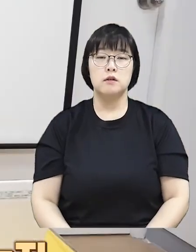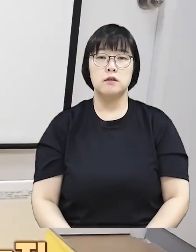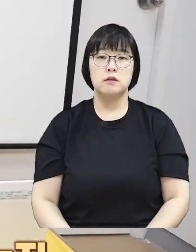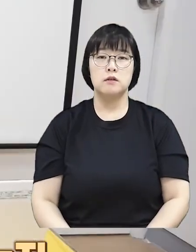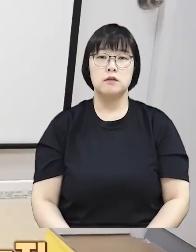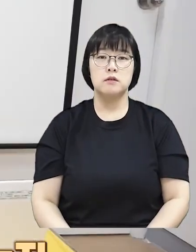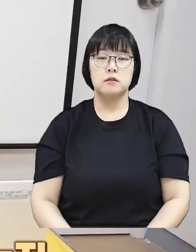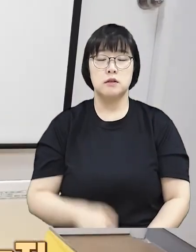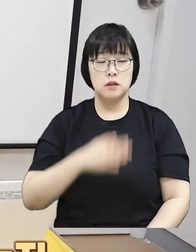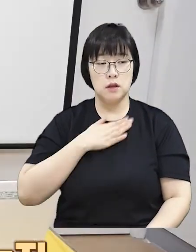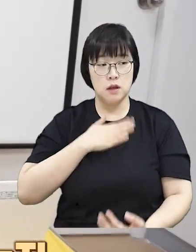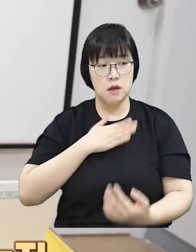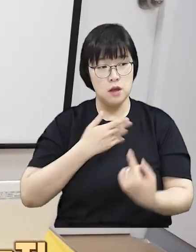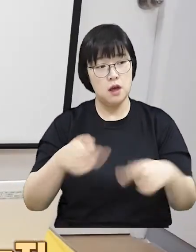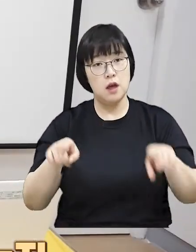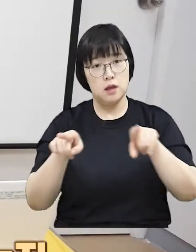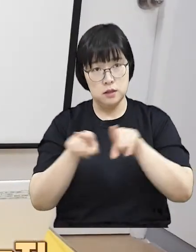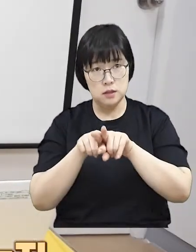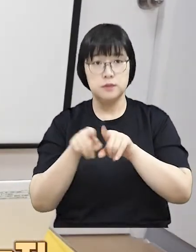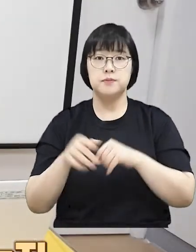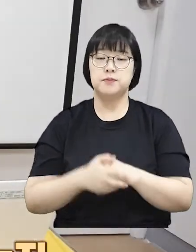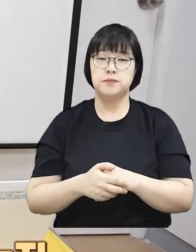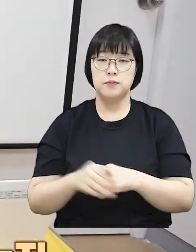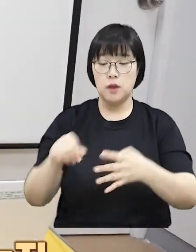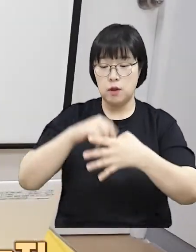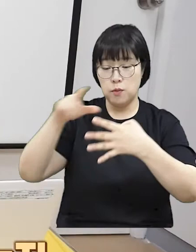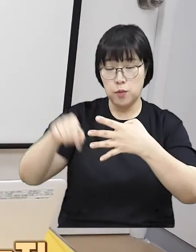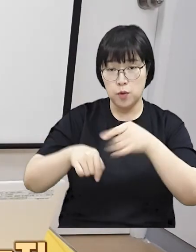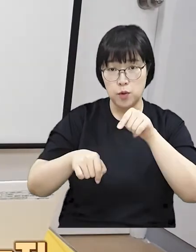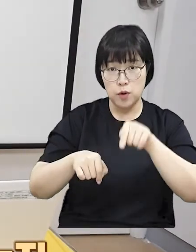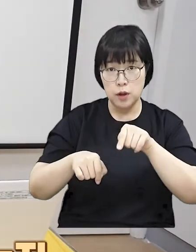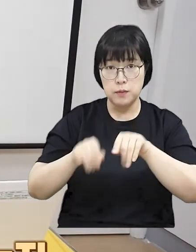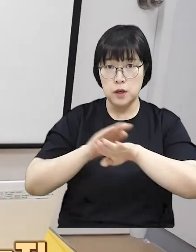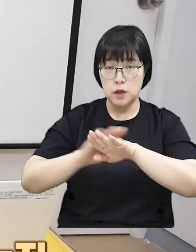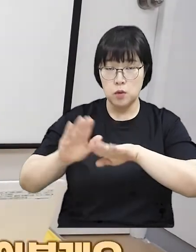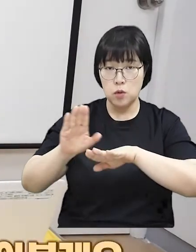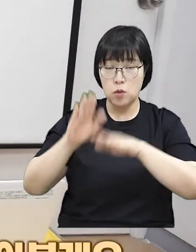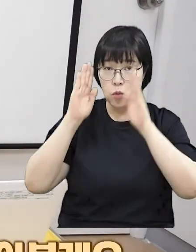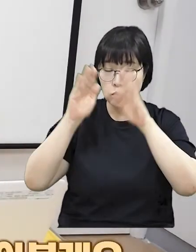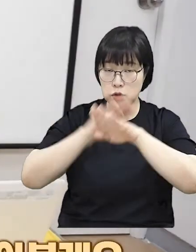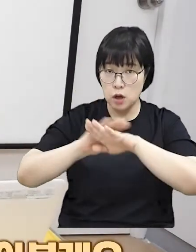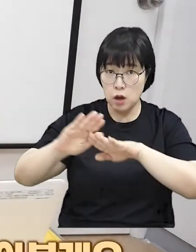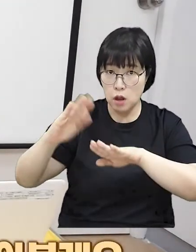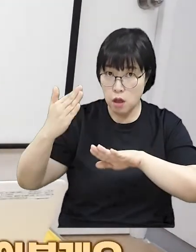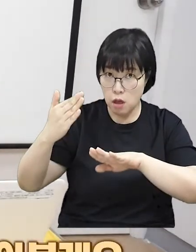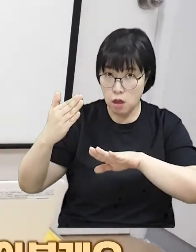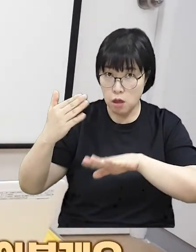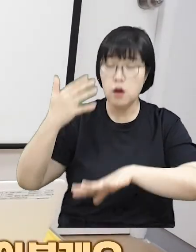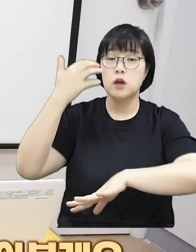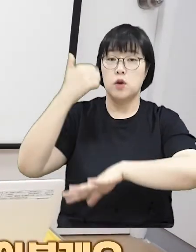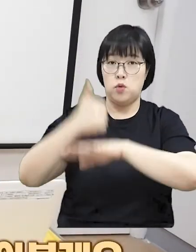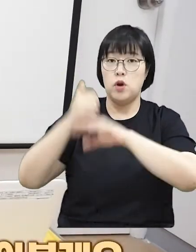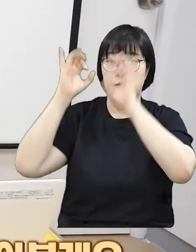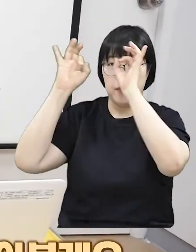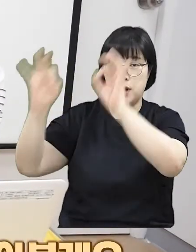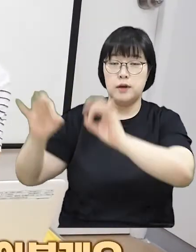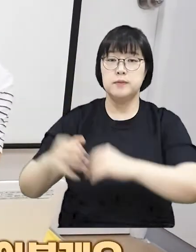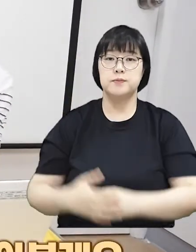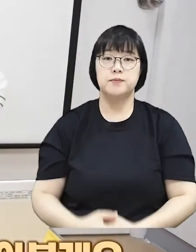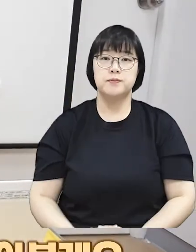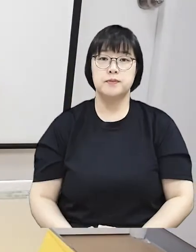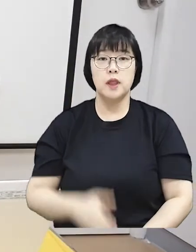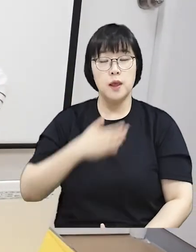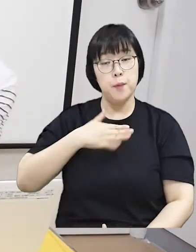그러면 선생님이랑 같이 이 프로그램이 학습을 잘 했는지 인공지능이 학습을 잘 했는지 한번 알아볼게요.